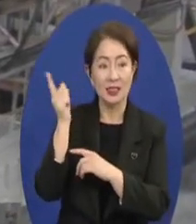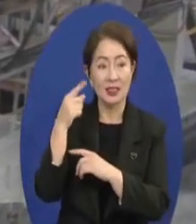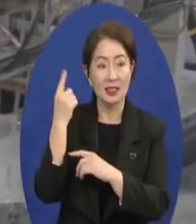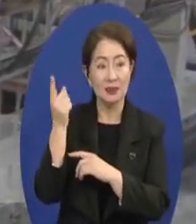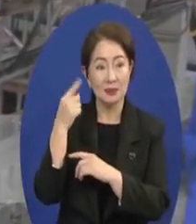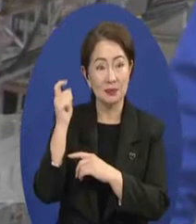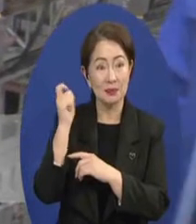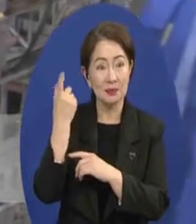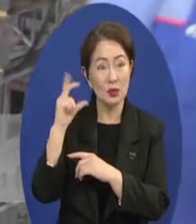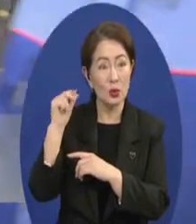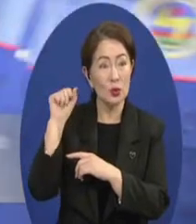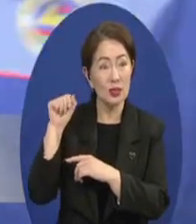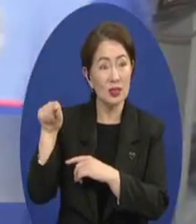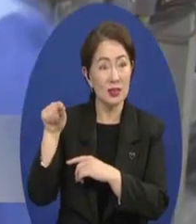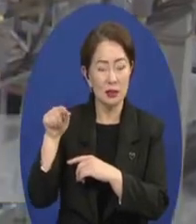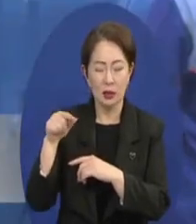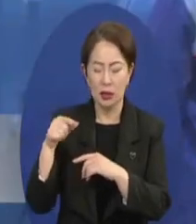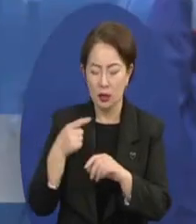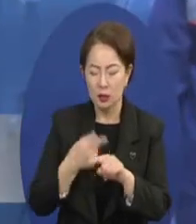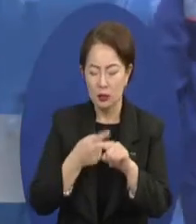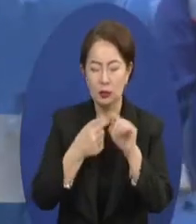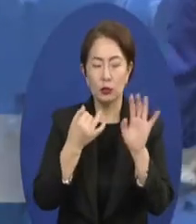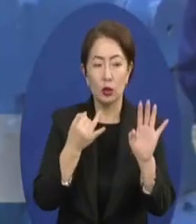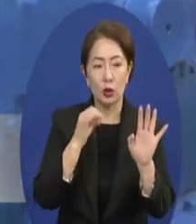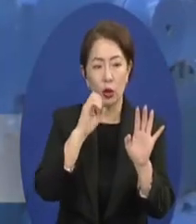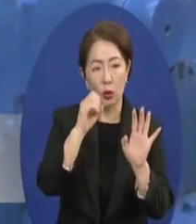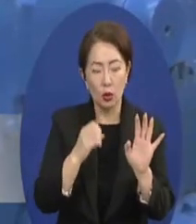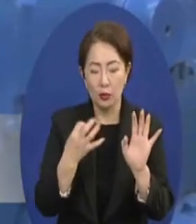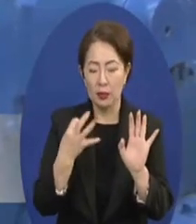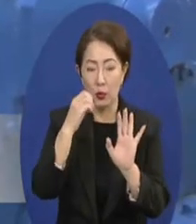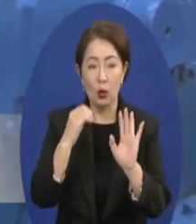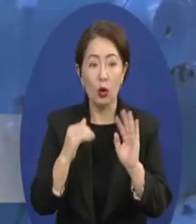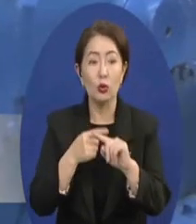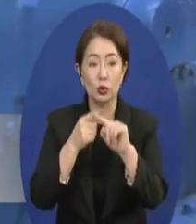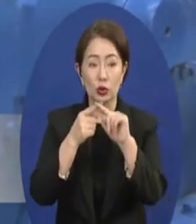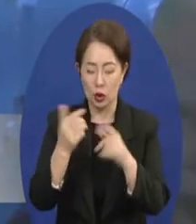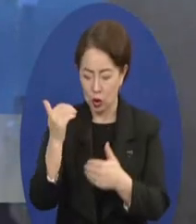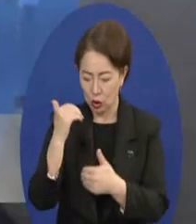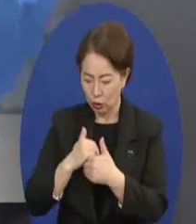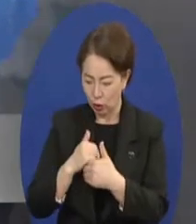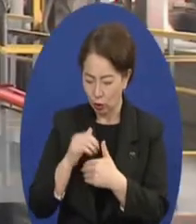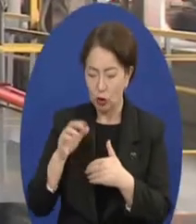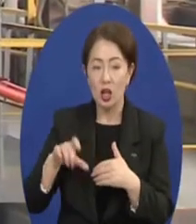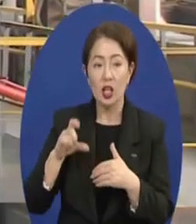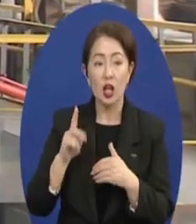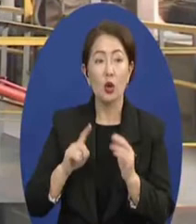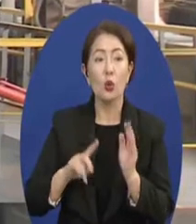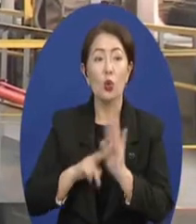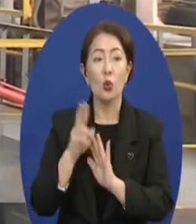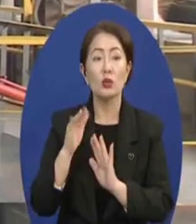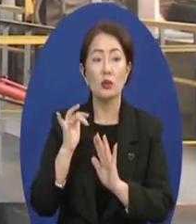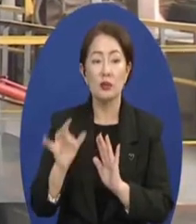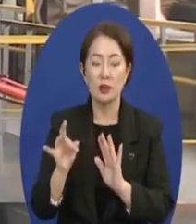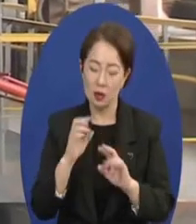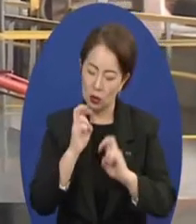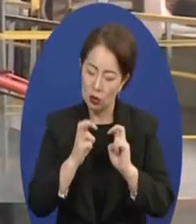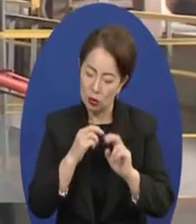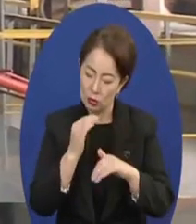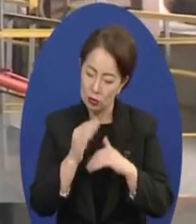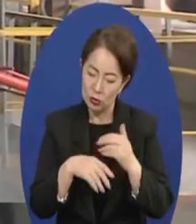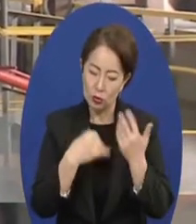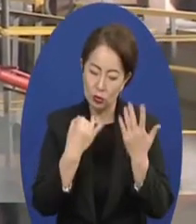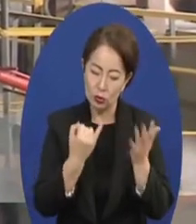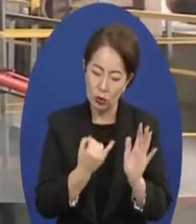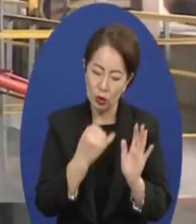жилүүдэд дунджаар 7-8% өсөж байхад дотоодын их үйлсрүүдийн үйлдвэрлэлийн хэмжээ дунджаар 6-7% өсөлттэй